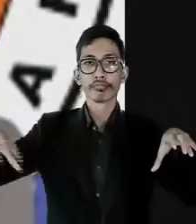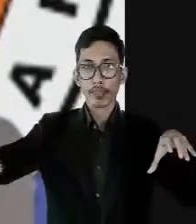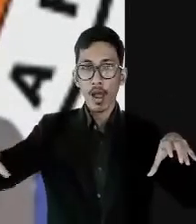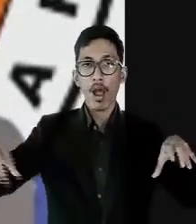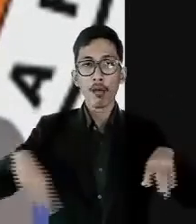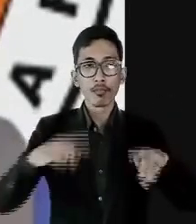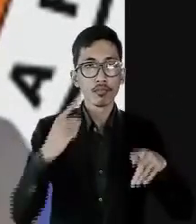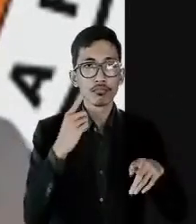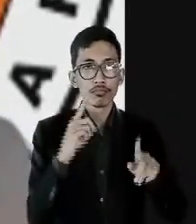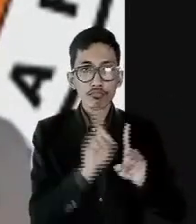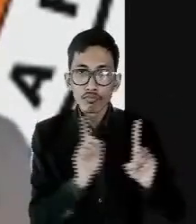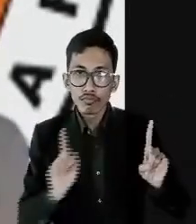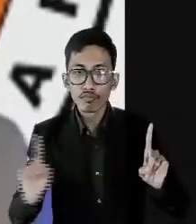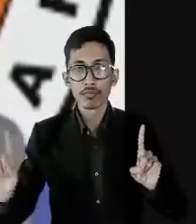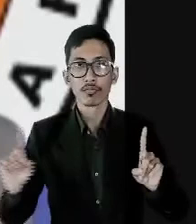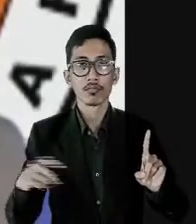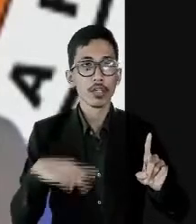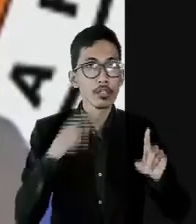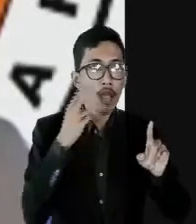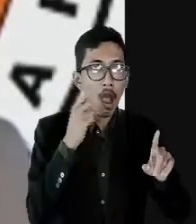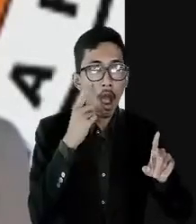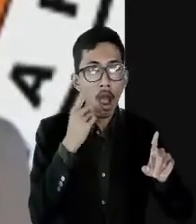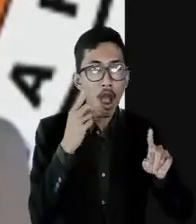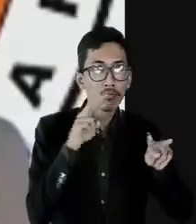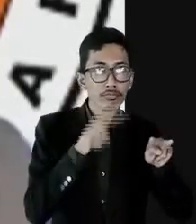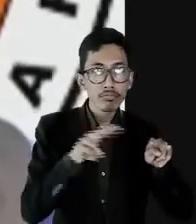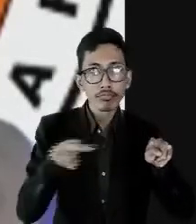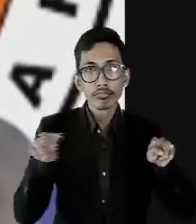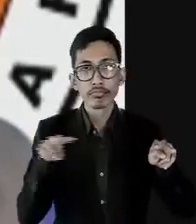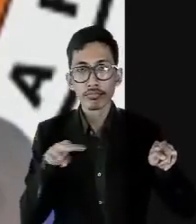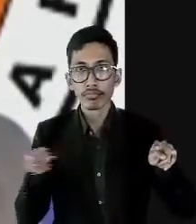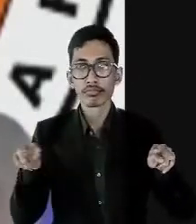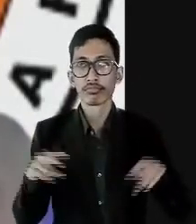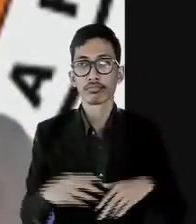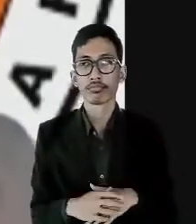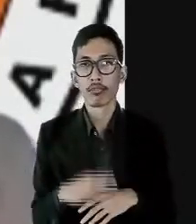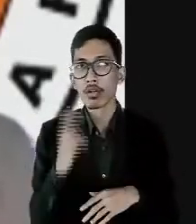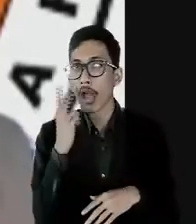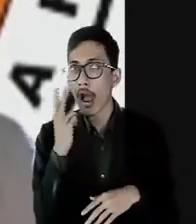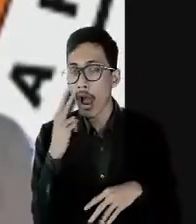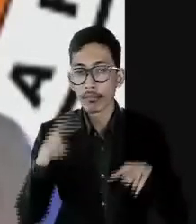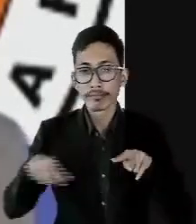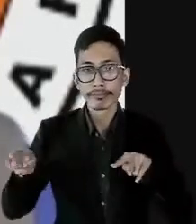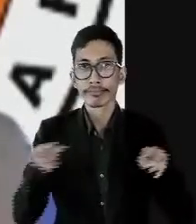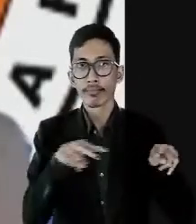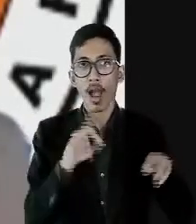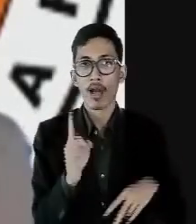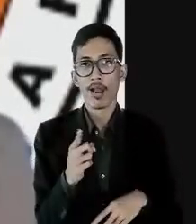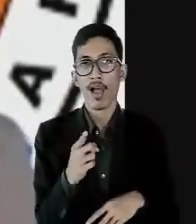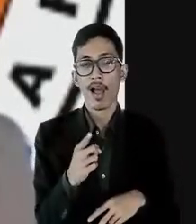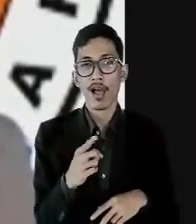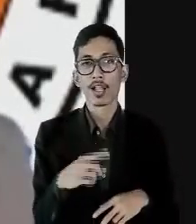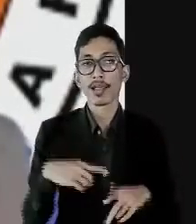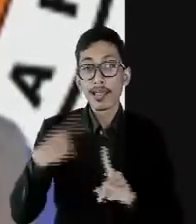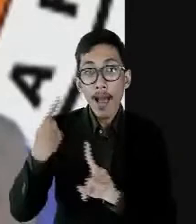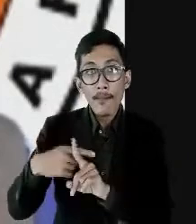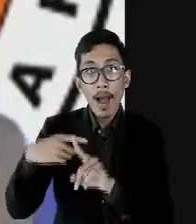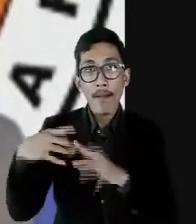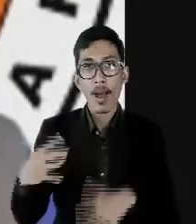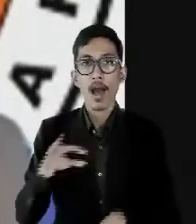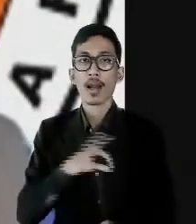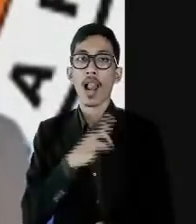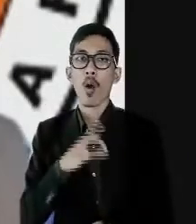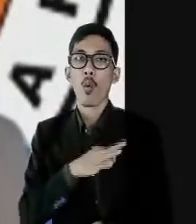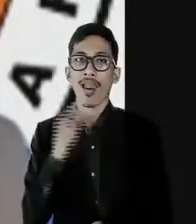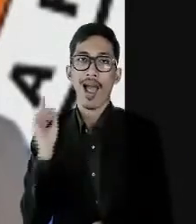event saat pelaksanaan pertandingan itu kemudian ada relawan yang sudah dilatih,